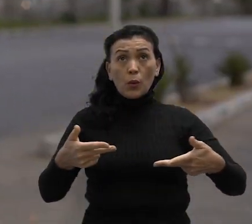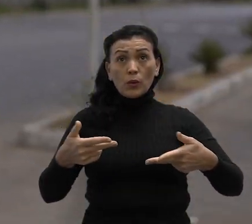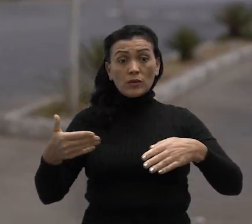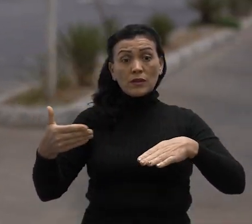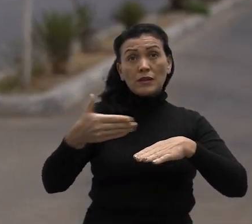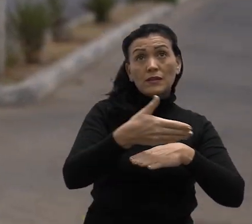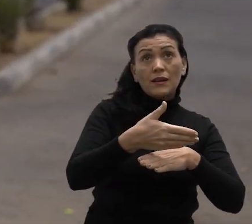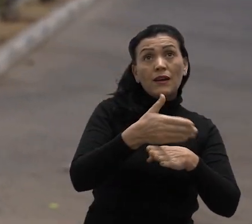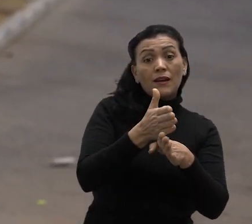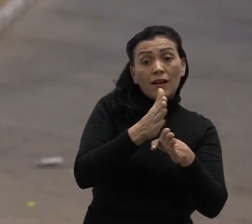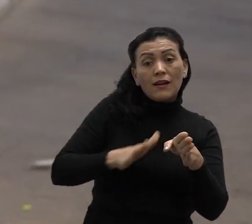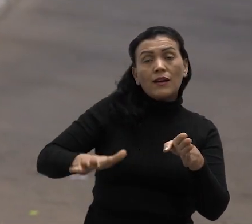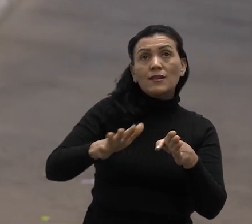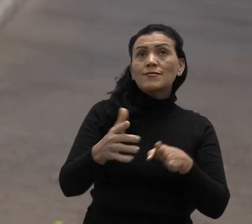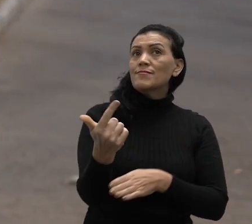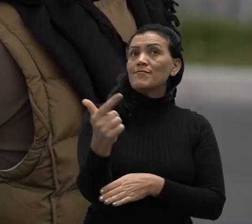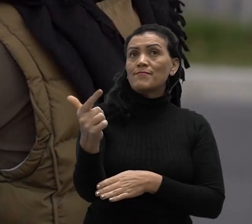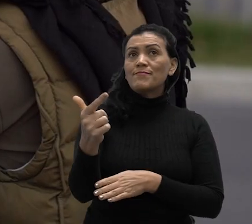حاجة.